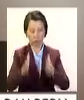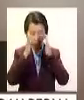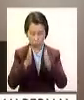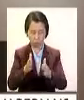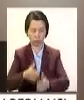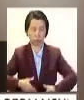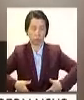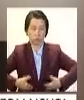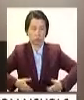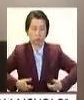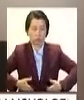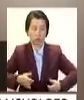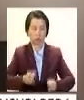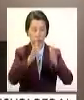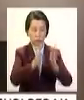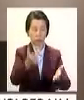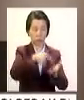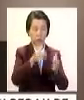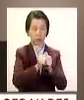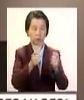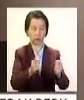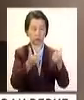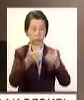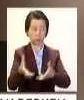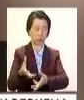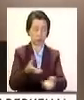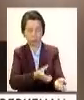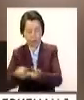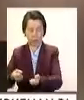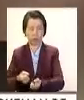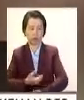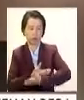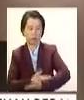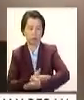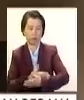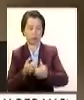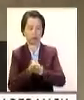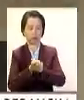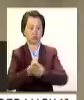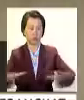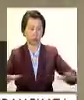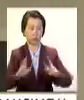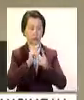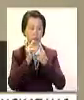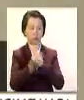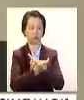perhatian monyet tersebut dan seorang lagi dengan pantas menarik bayi itu menyelamatkan keadaan.